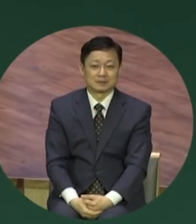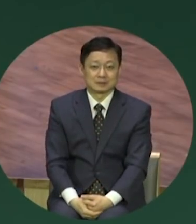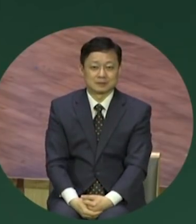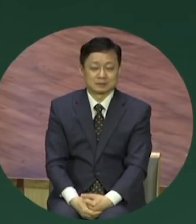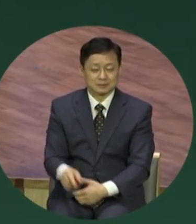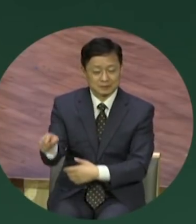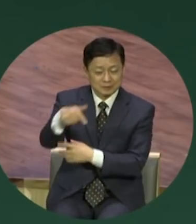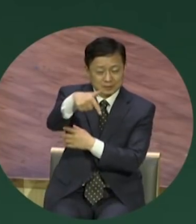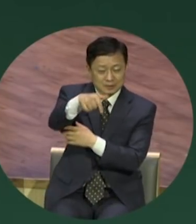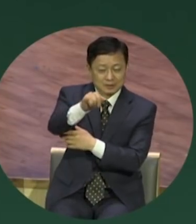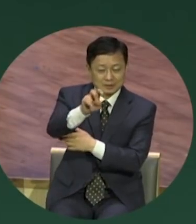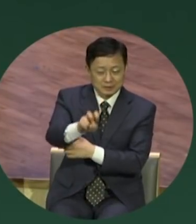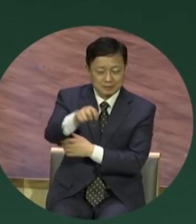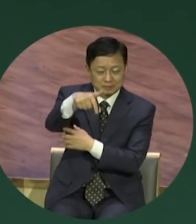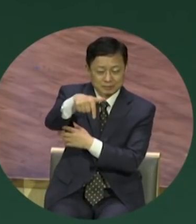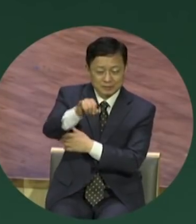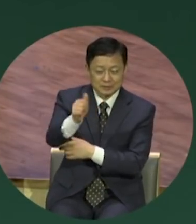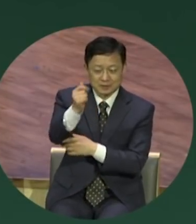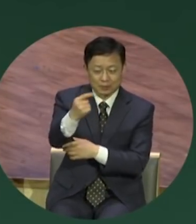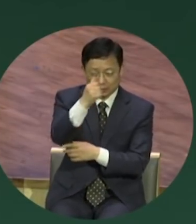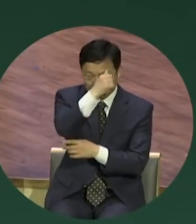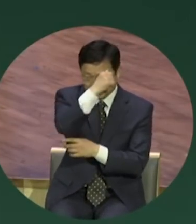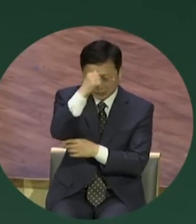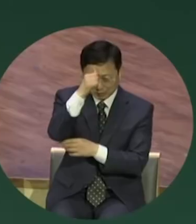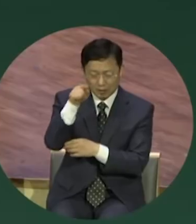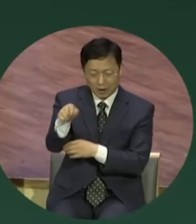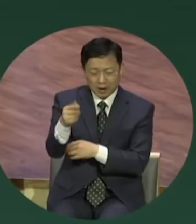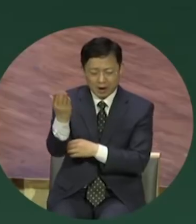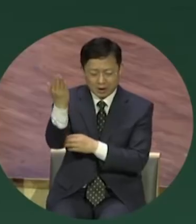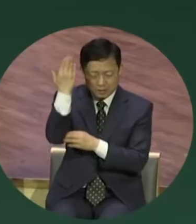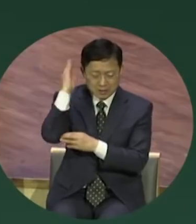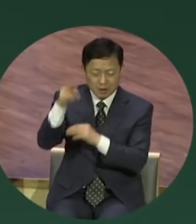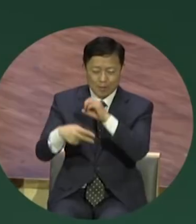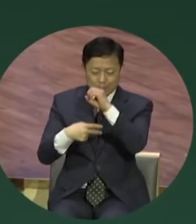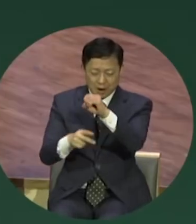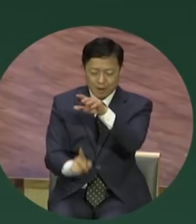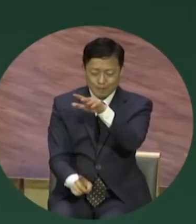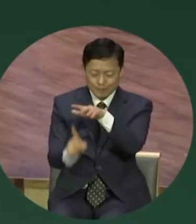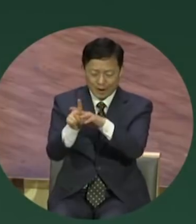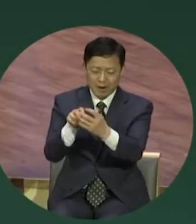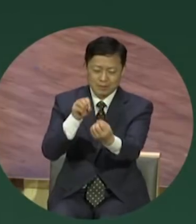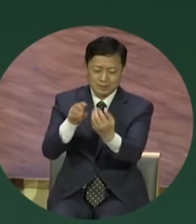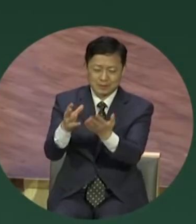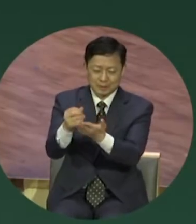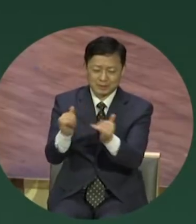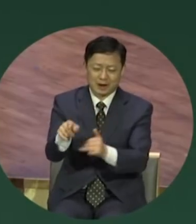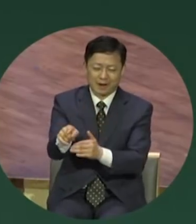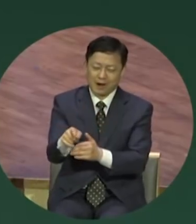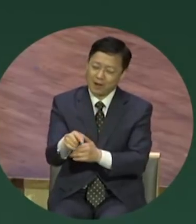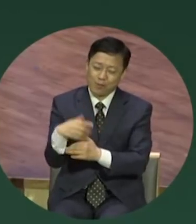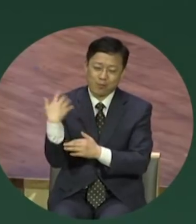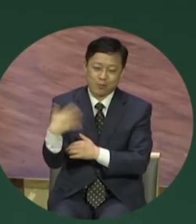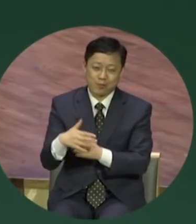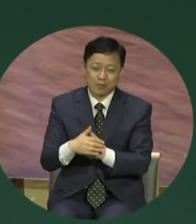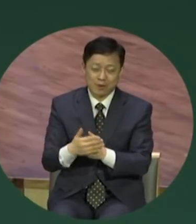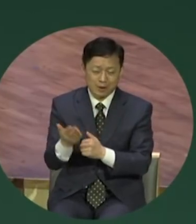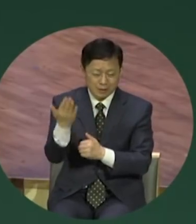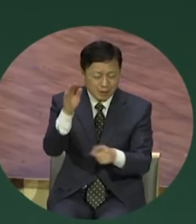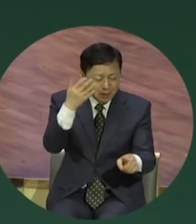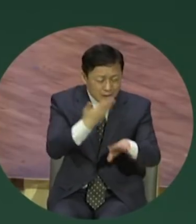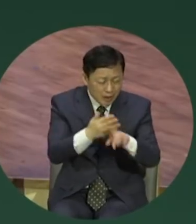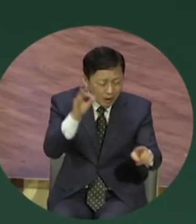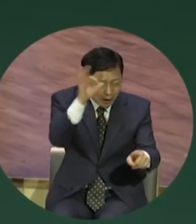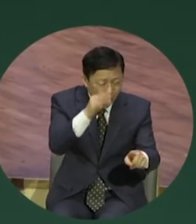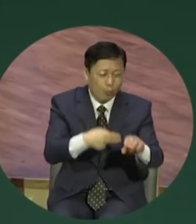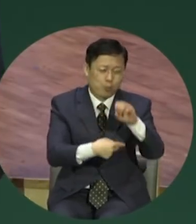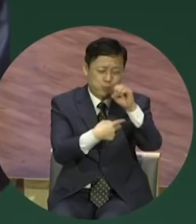장로 전무후무한 사람이래요. It's 볼 때. unprecedented. And Elder Kim Gi-ho, I see. He's an unprecedented figure. 저런 사람 두루 없을 거야 아마. There